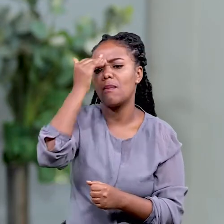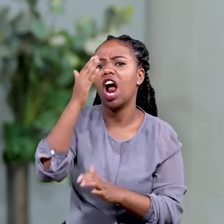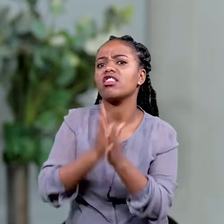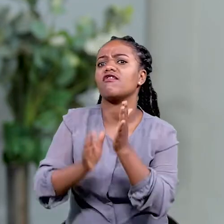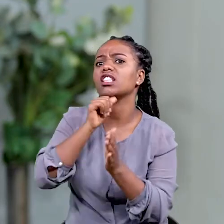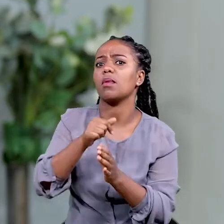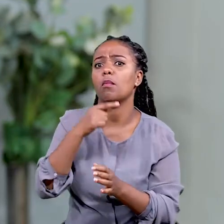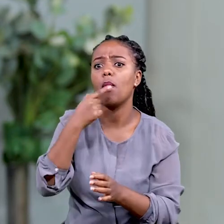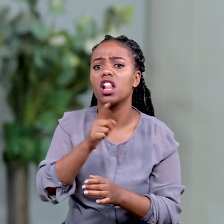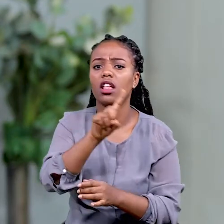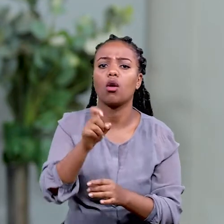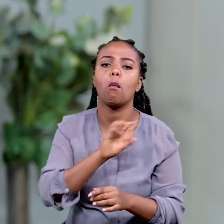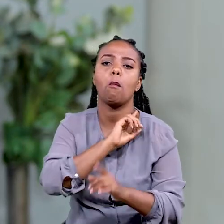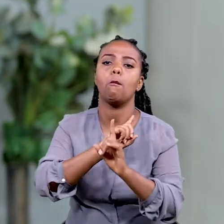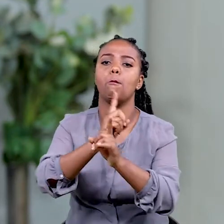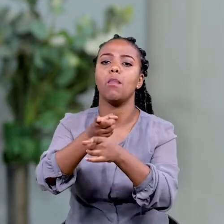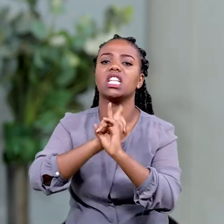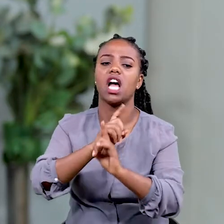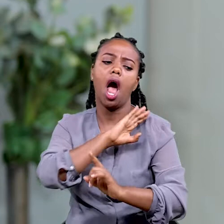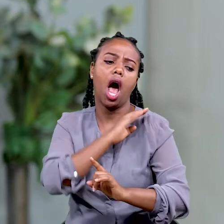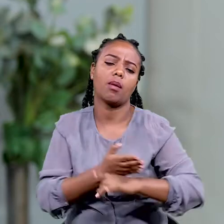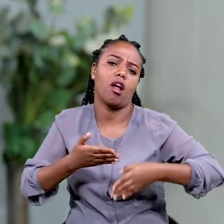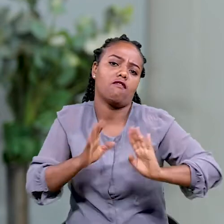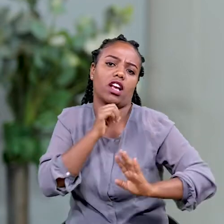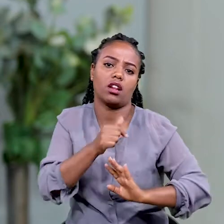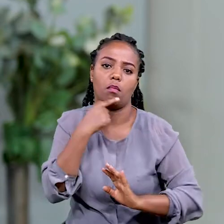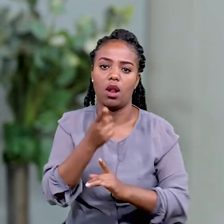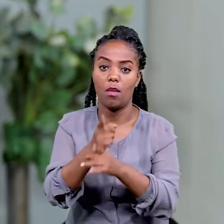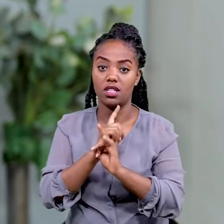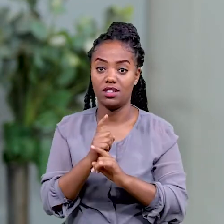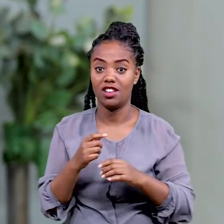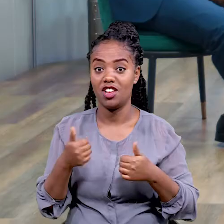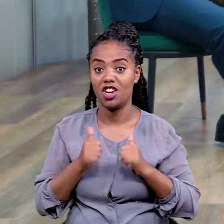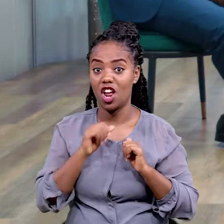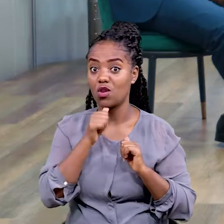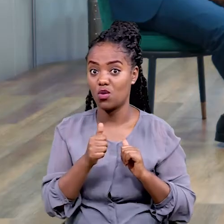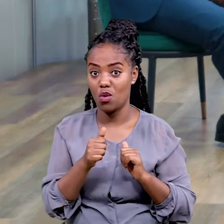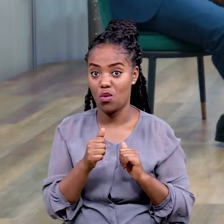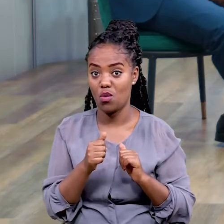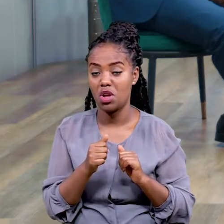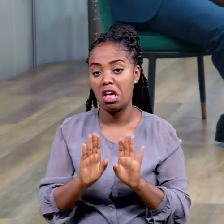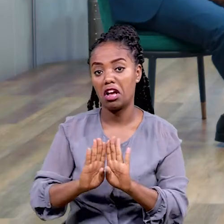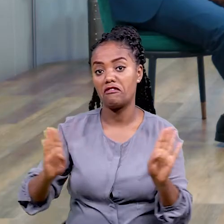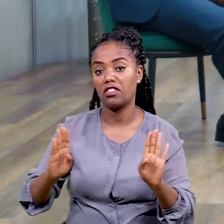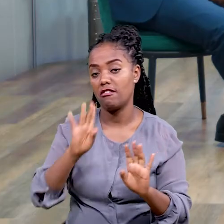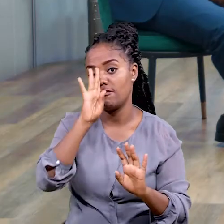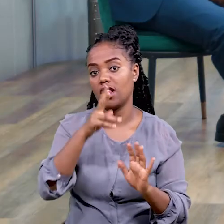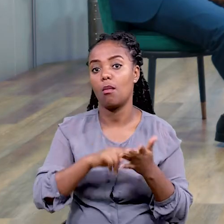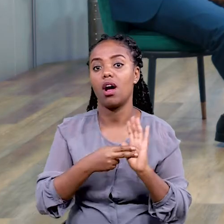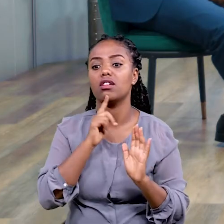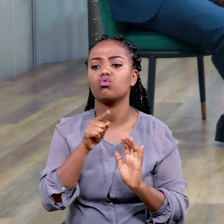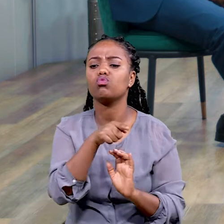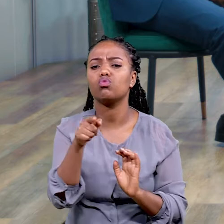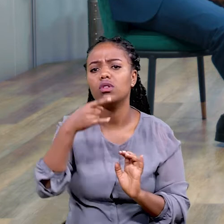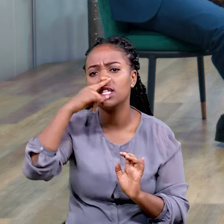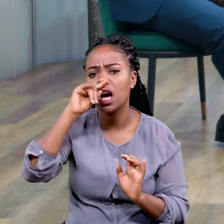ቢባል አቅም ስላልፈቀደ የሚል መልስ እንዳይኖረው እሰጋለሁ። ማለት ክፍተት ይፈጥራል። ስለዚህ እነዚህ